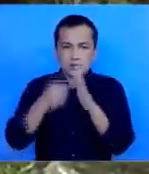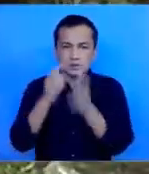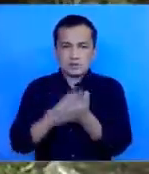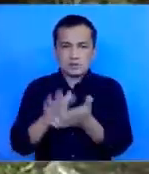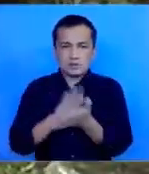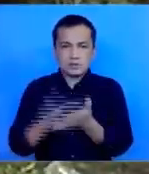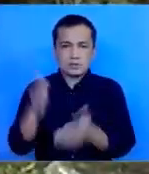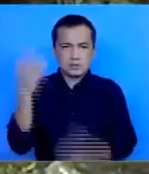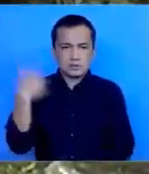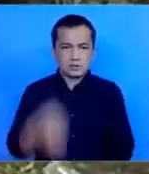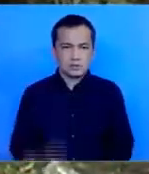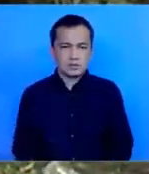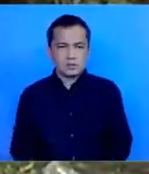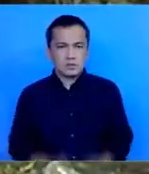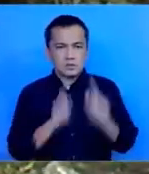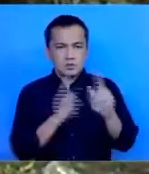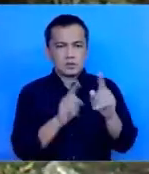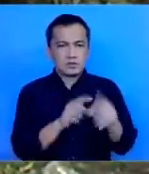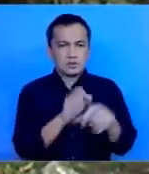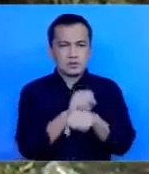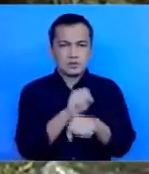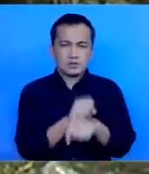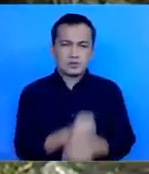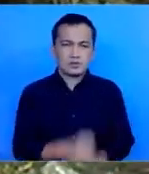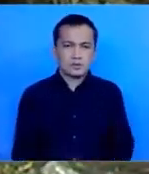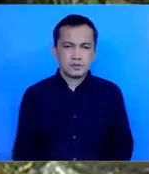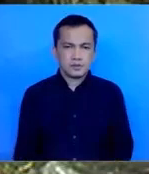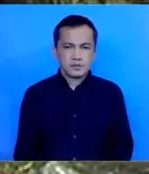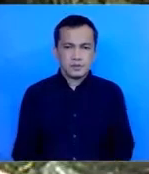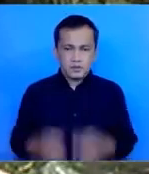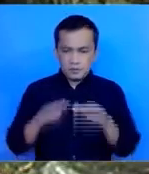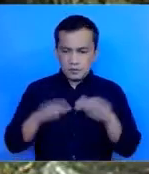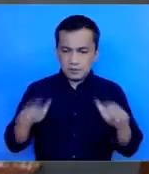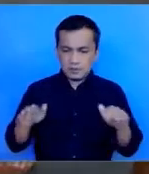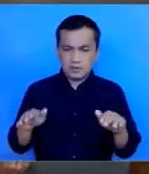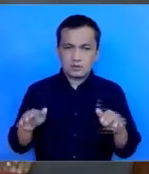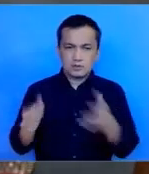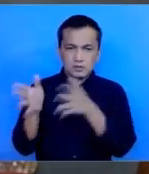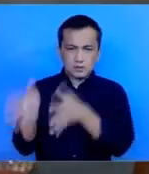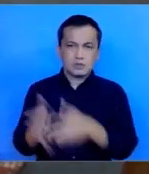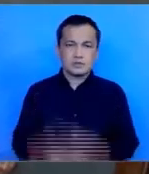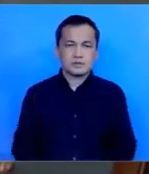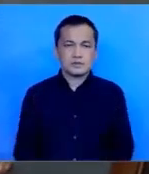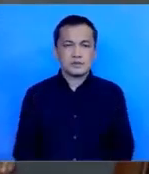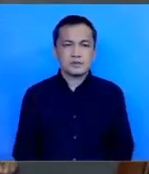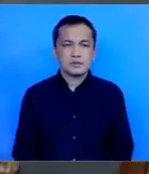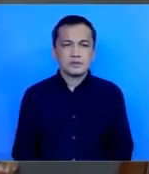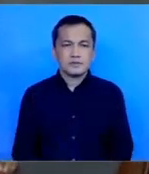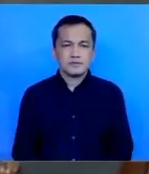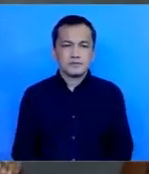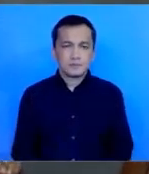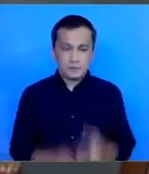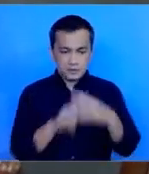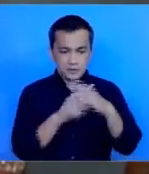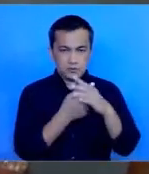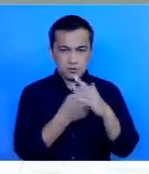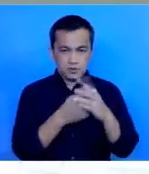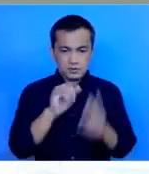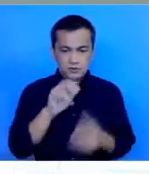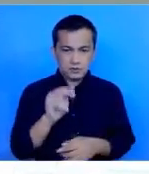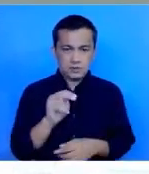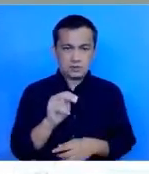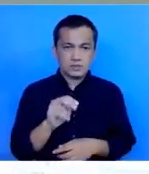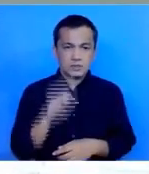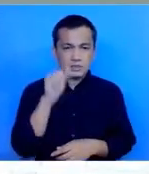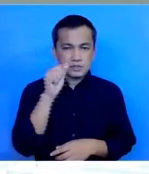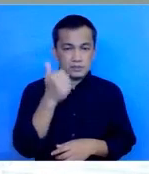din po kami mag-asawa sa trabaho. Mga bata lang po yung naiiwan. Simula Enero, 10 na ang nagka-dengue sa